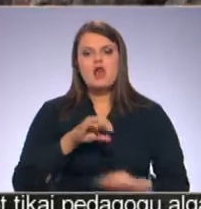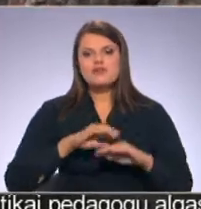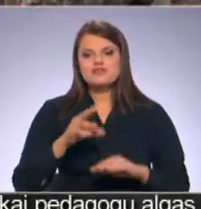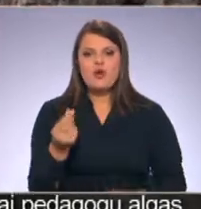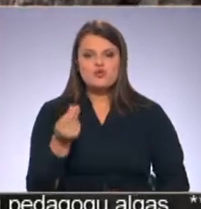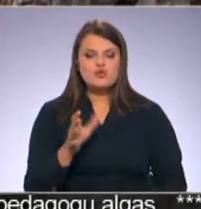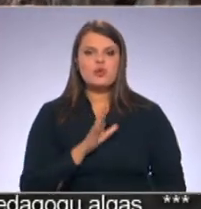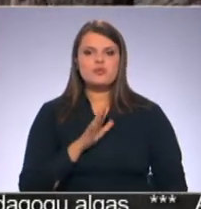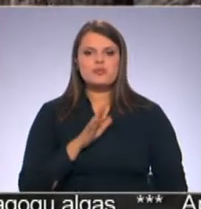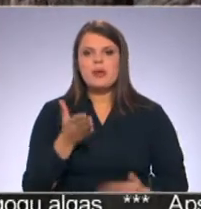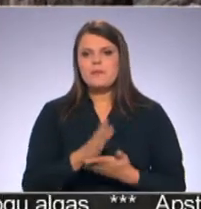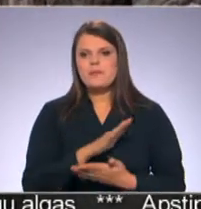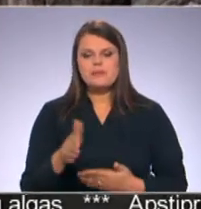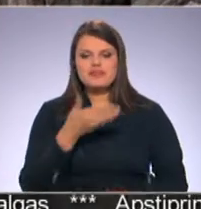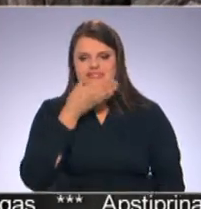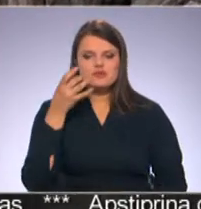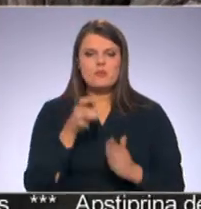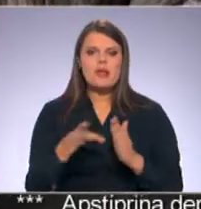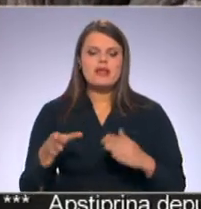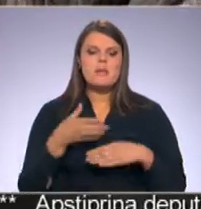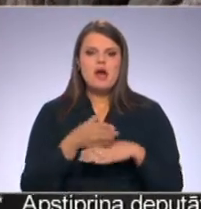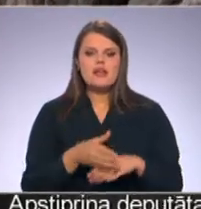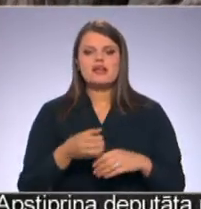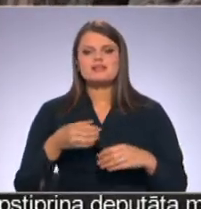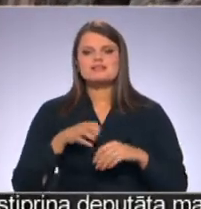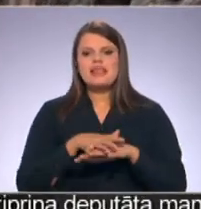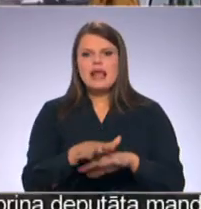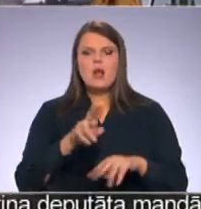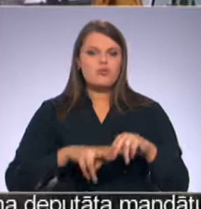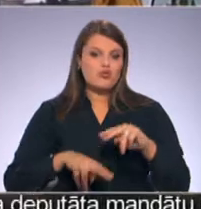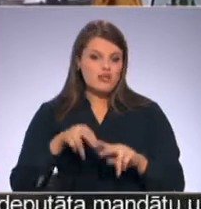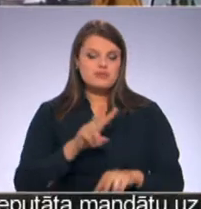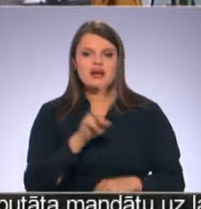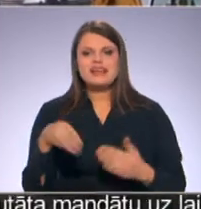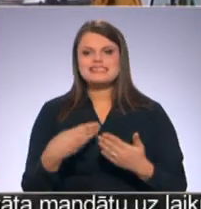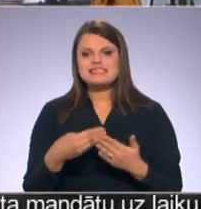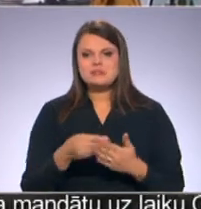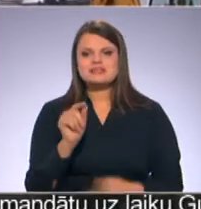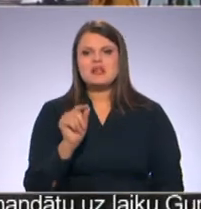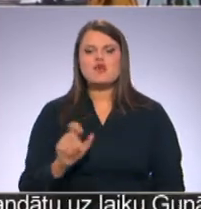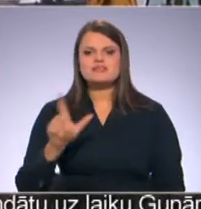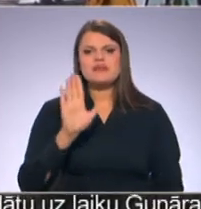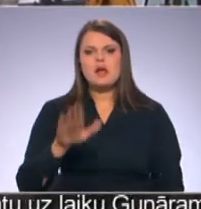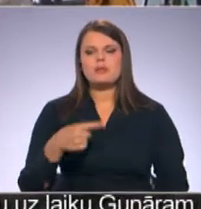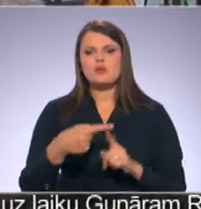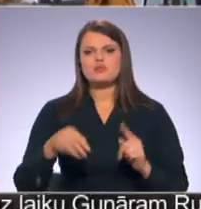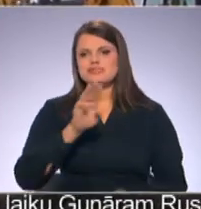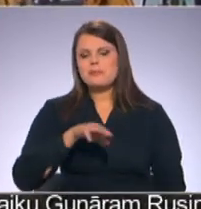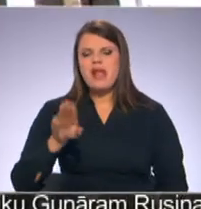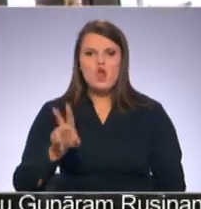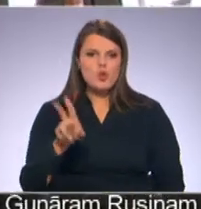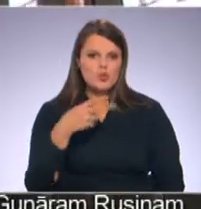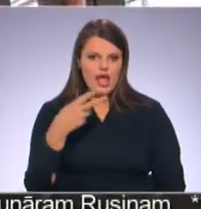līdzfinansējumu tika pabeigta siltuma enerģijas pārdeles un sadales tīklu būvniecība, kas izmaksāja nedaudz vairāk par